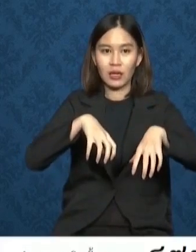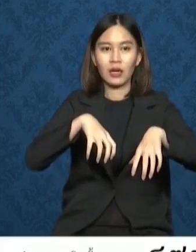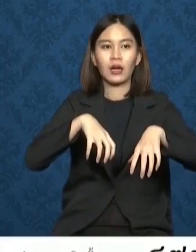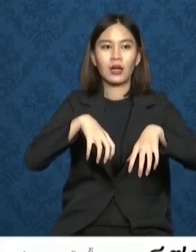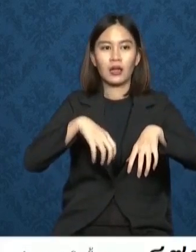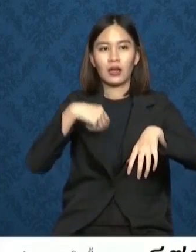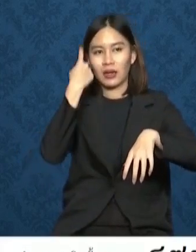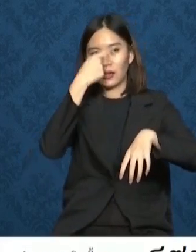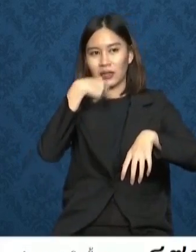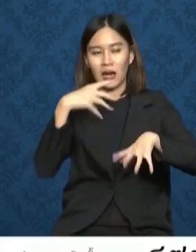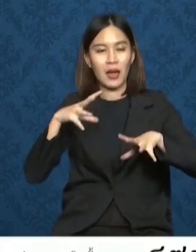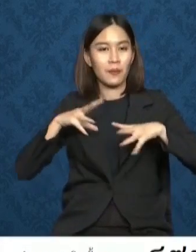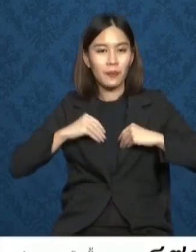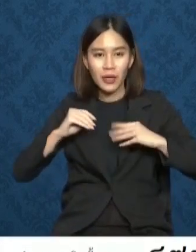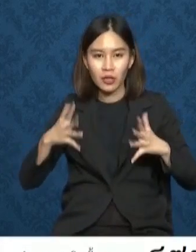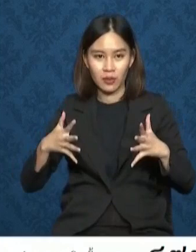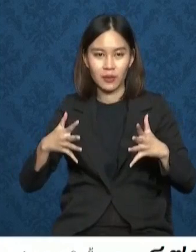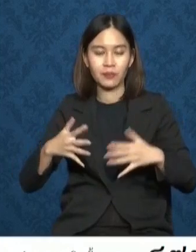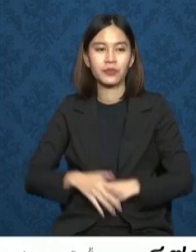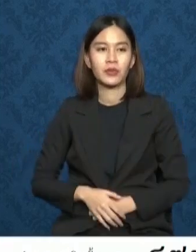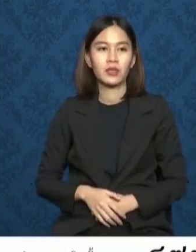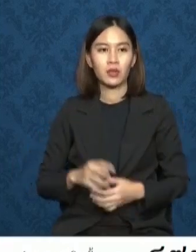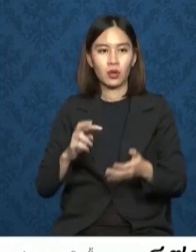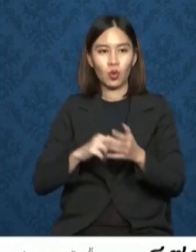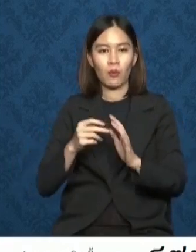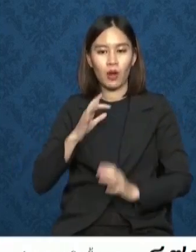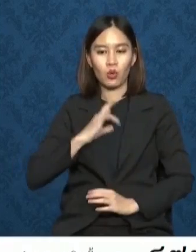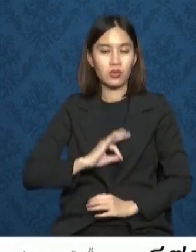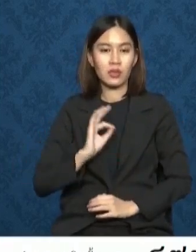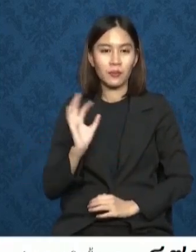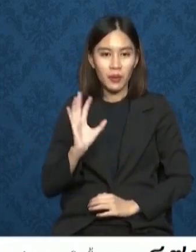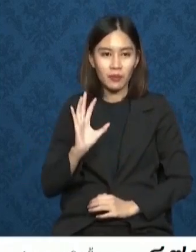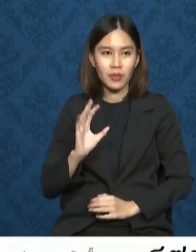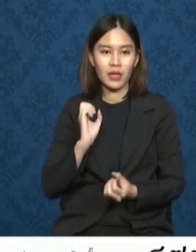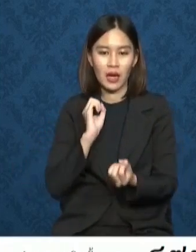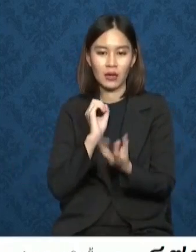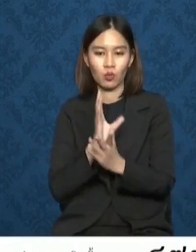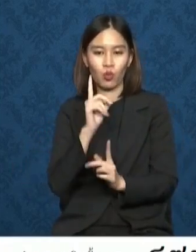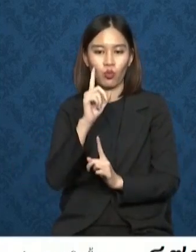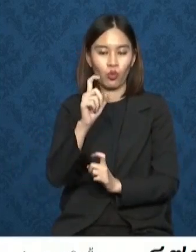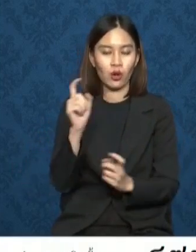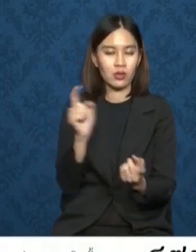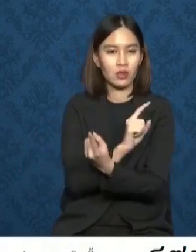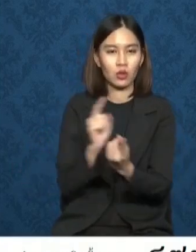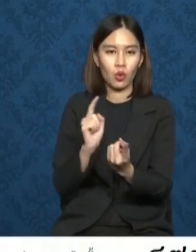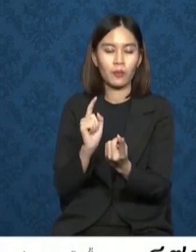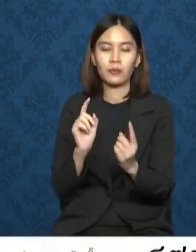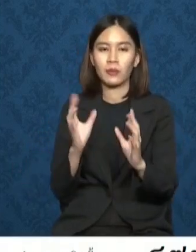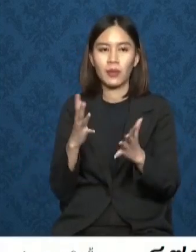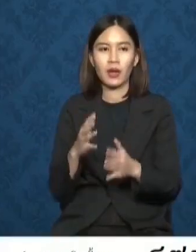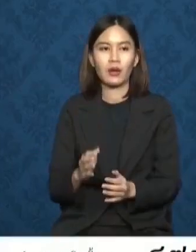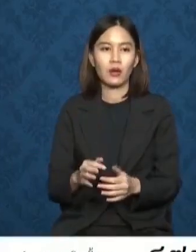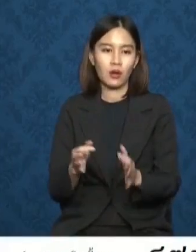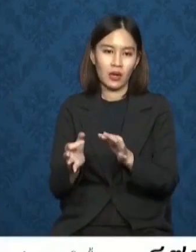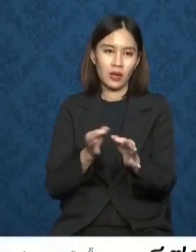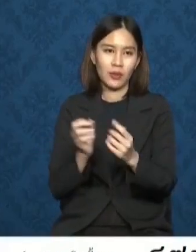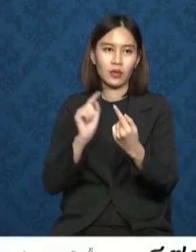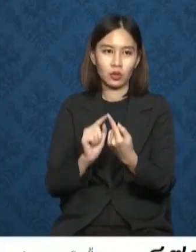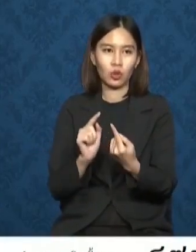กับผู้ที่ปฏิเสธกินยาเพื่อให้เขาไม่มีอาการที่จะเป็นอันตรายต่อสังคมก็กราเรียนกับเพื่อนสมาชิกที่ได้ให้ความสำคัญเรื่อง